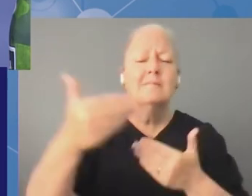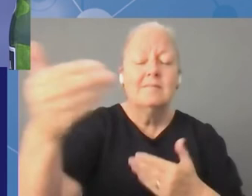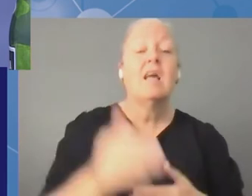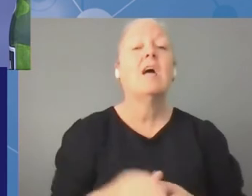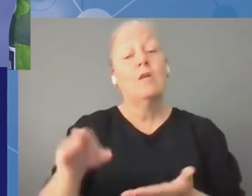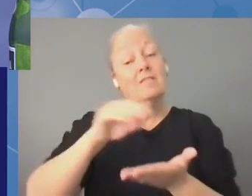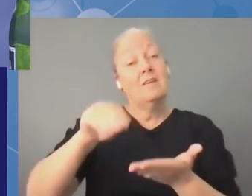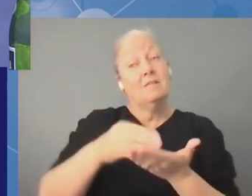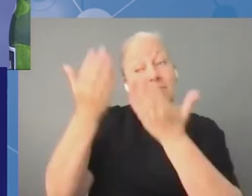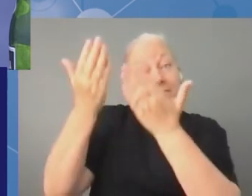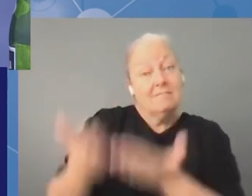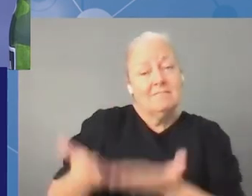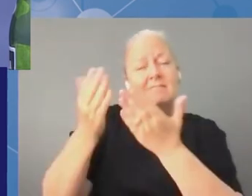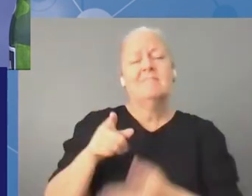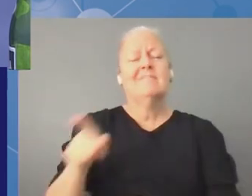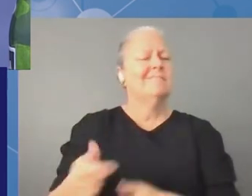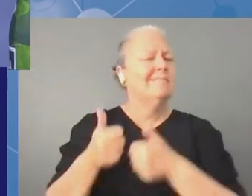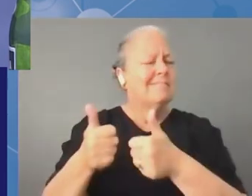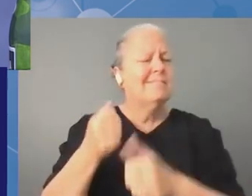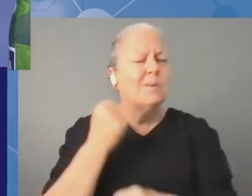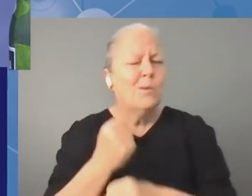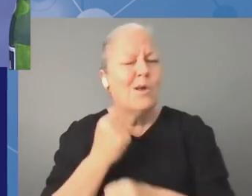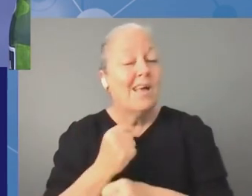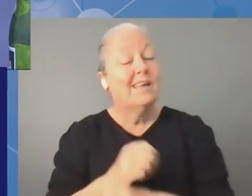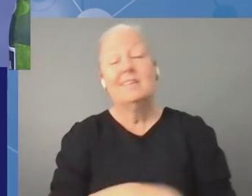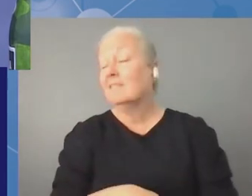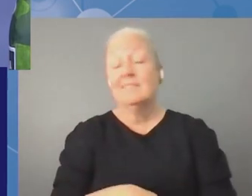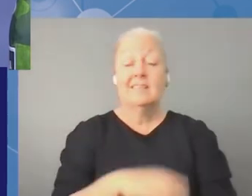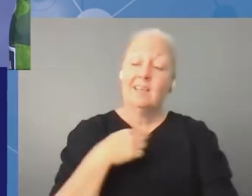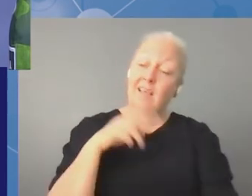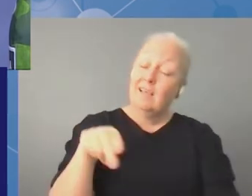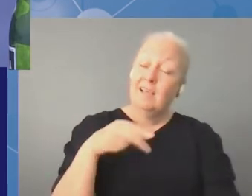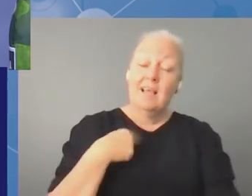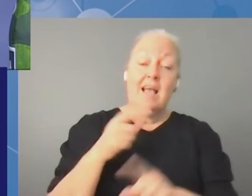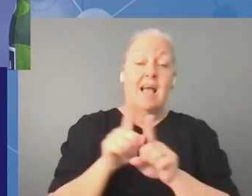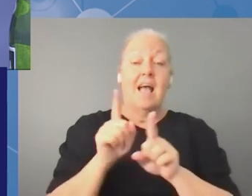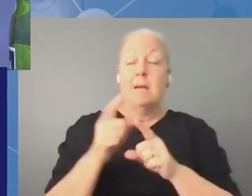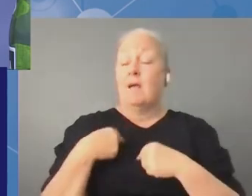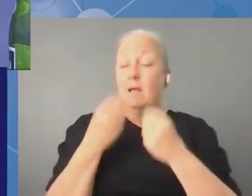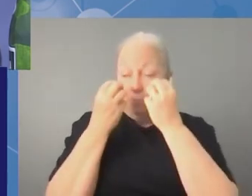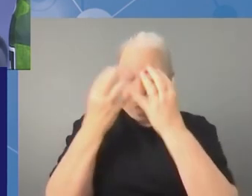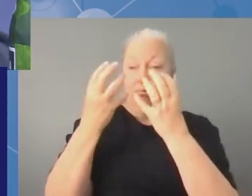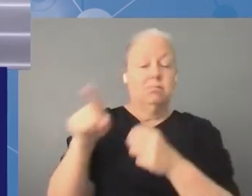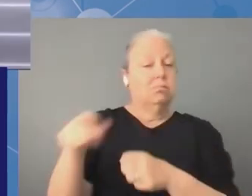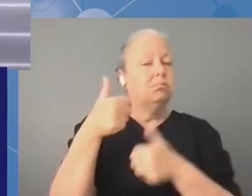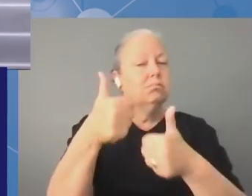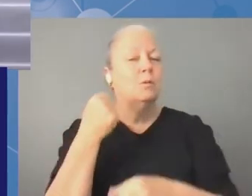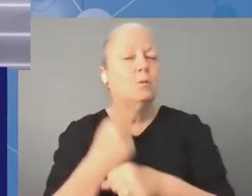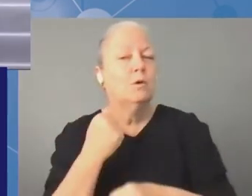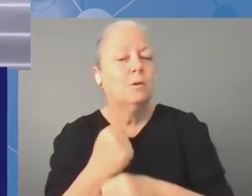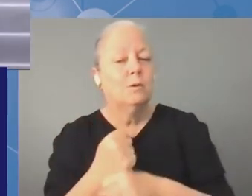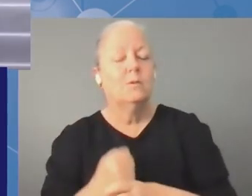معكم جميعا. شكرا أيضا لأعضاء الأمانة العامة، أنتم